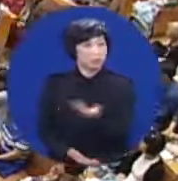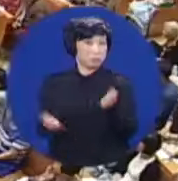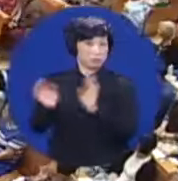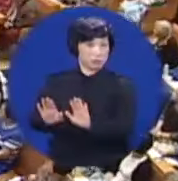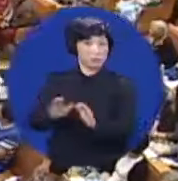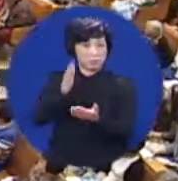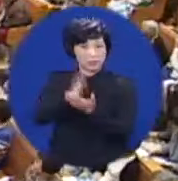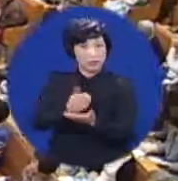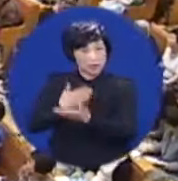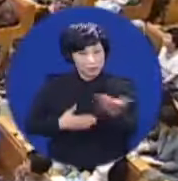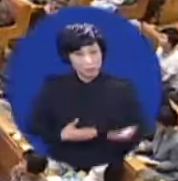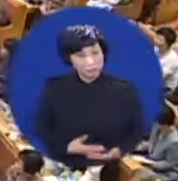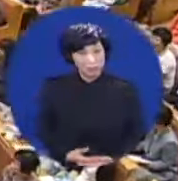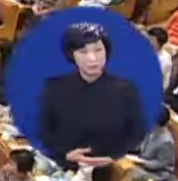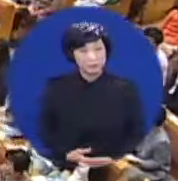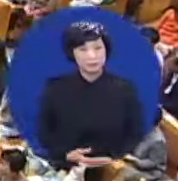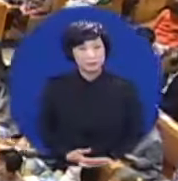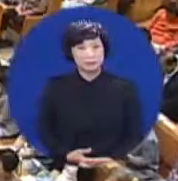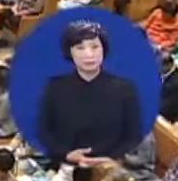제한하지 마.